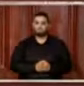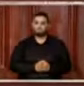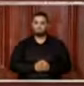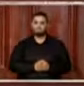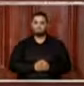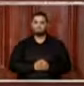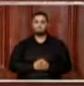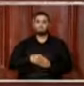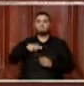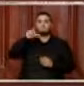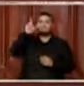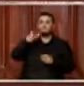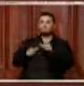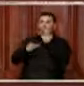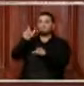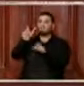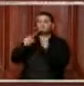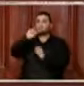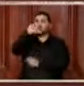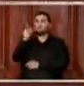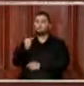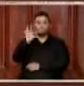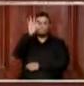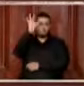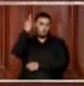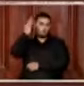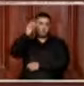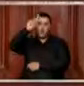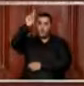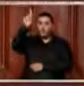يا أبناء شعب تونس العظيم